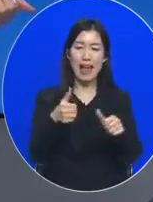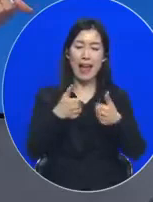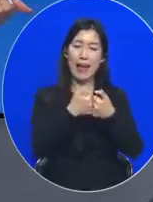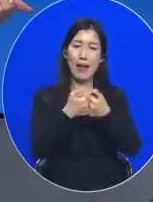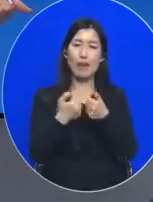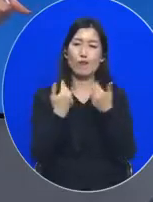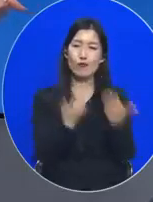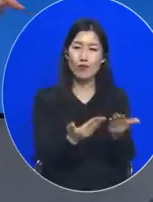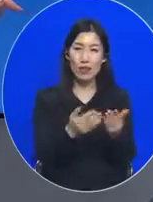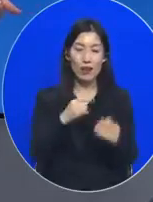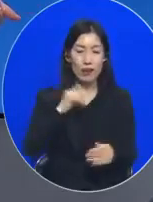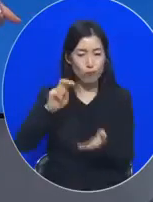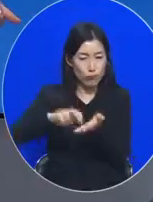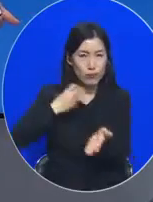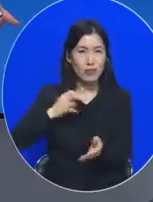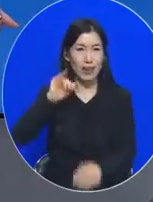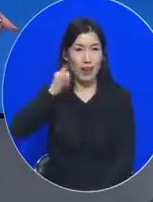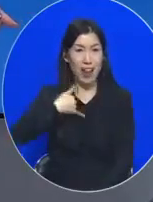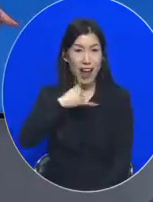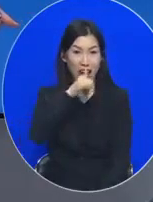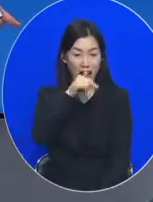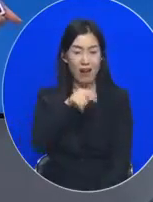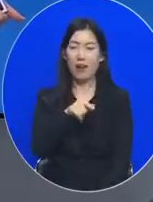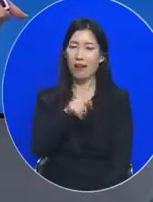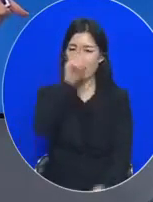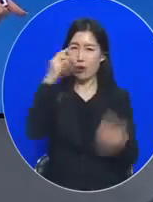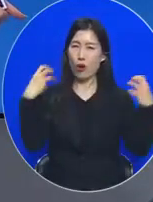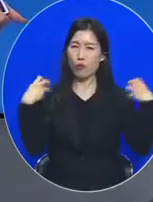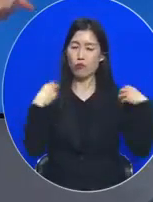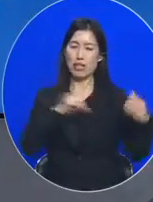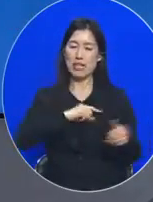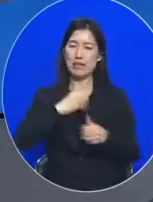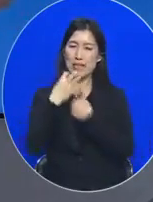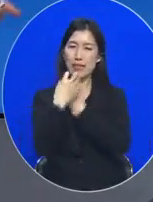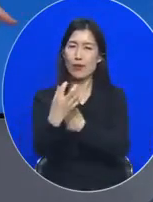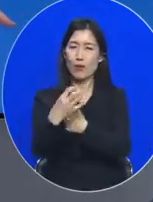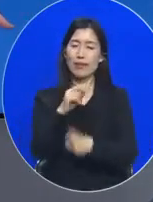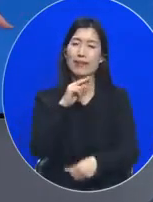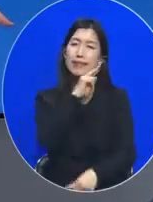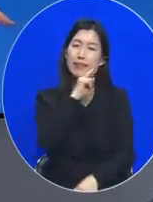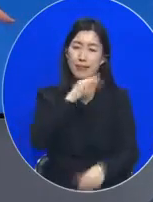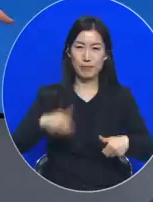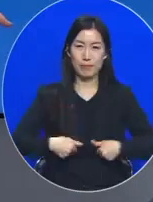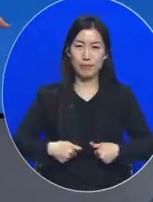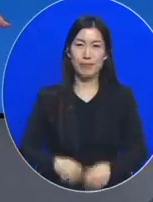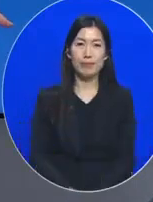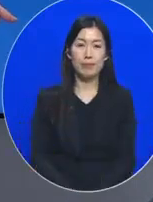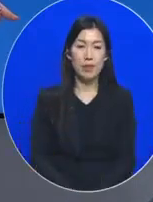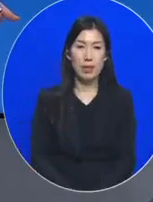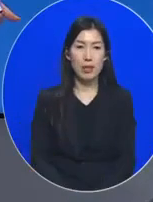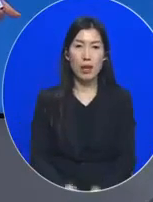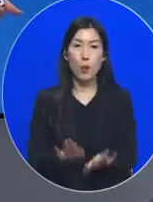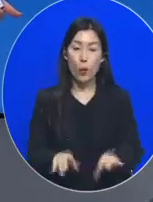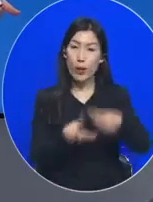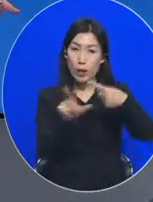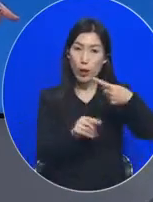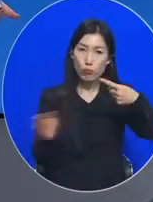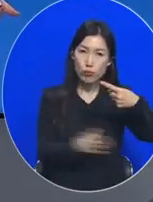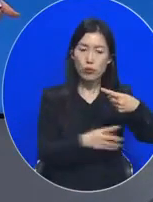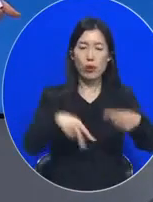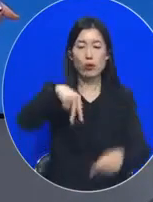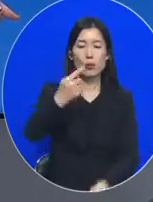피해를 보상해주겠다는 연락을 받았다면 정부기관을 4층 한 건 아닌지 의심해 보셔야겠습니다 올해 1월부터